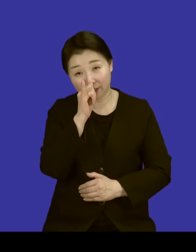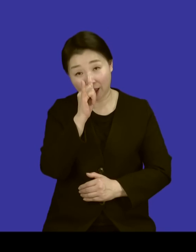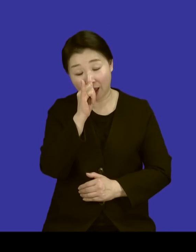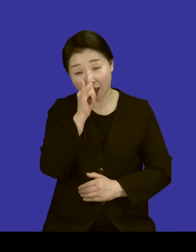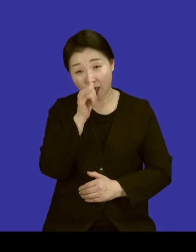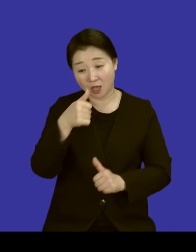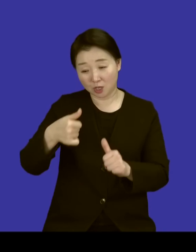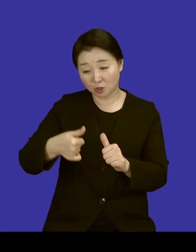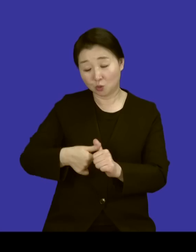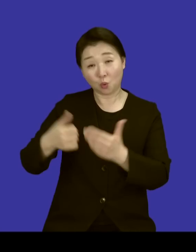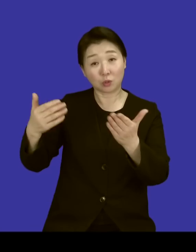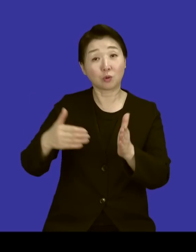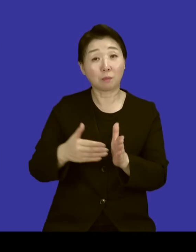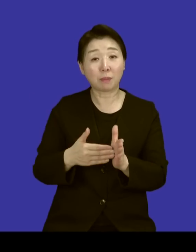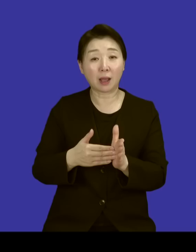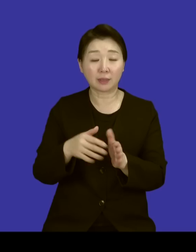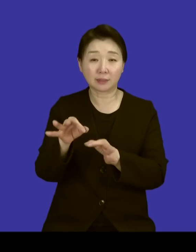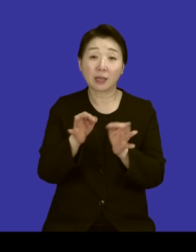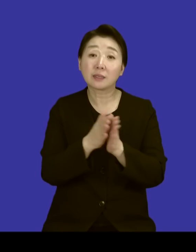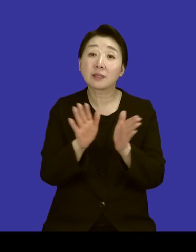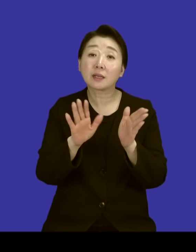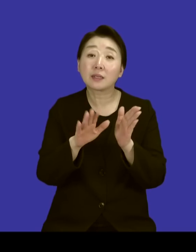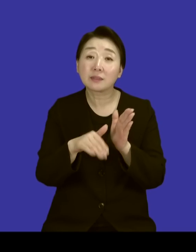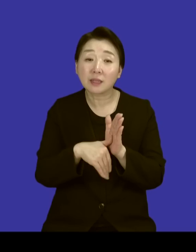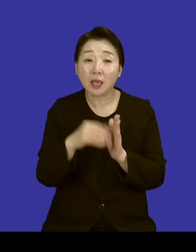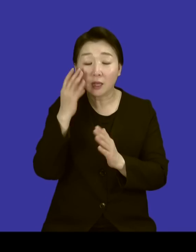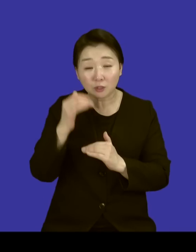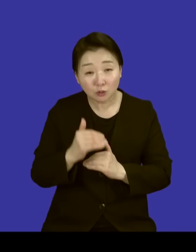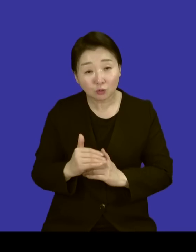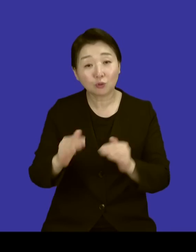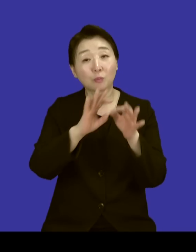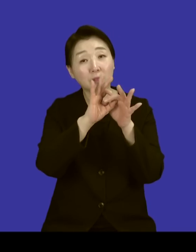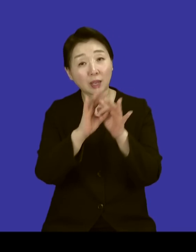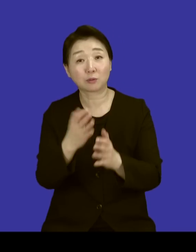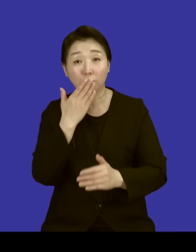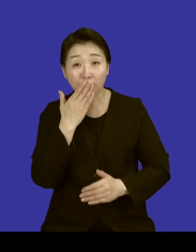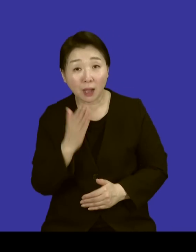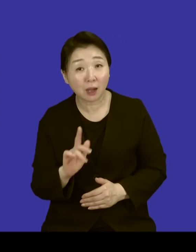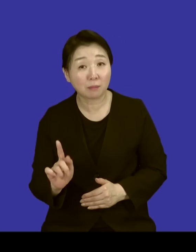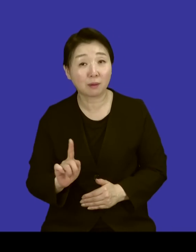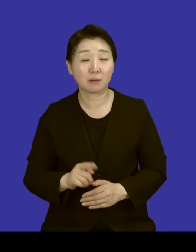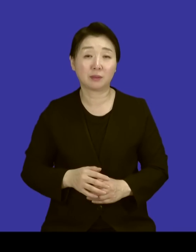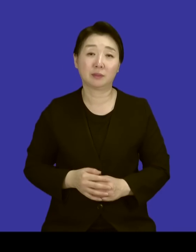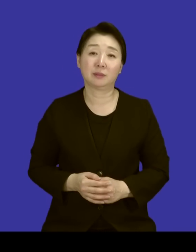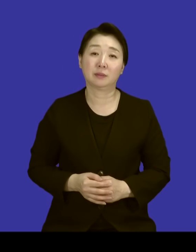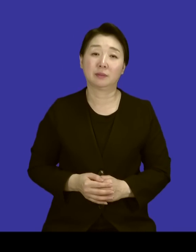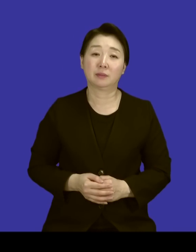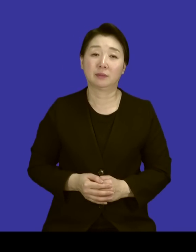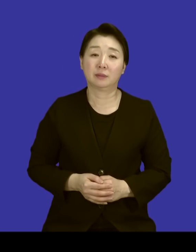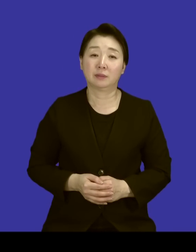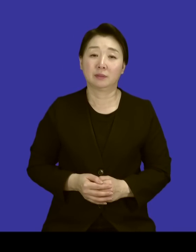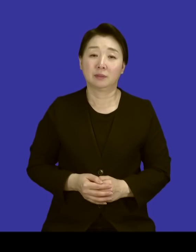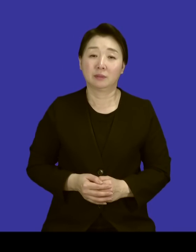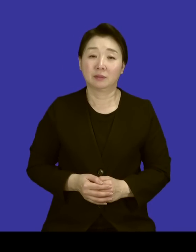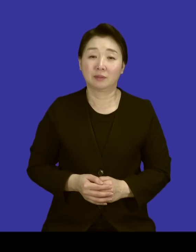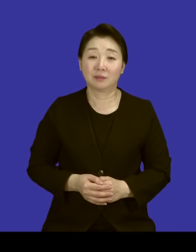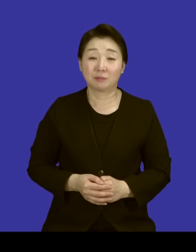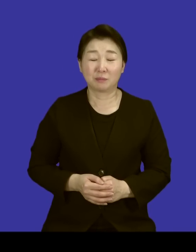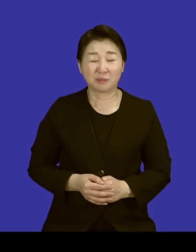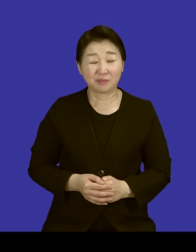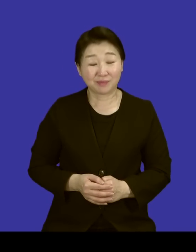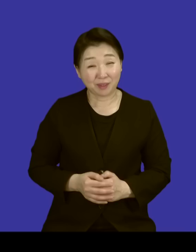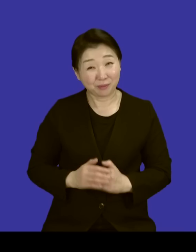조언을 얻으셨잖아요. 네네. 그럼 장사를 시작하셨을 때도 그 순조로움이 계속 되었는지도 또 궁금해요. 그러니까. 뭐 그렇지